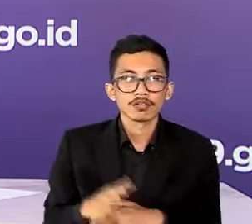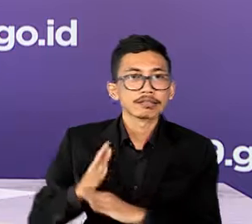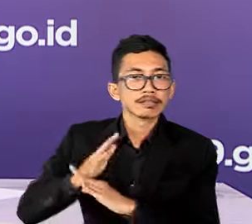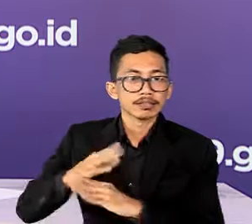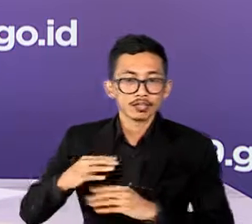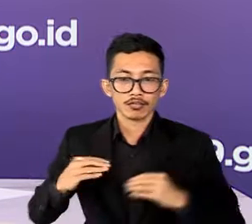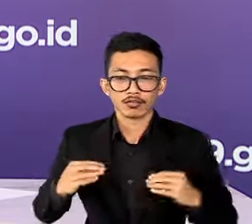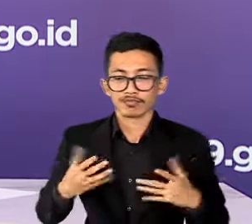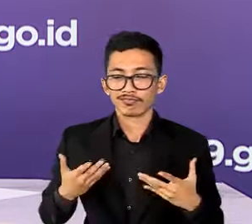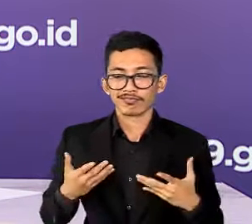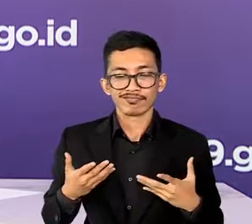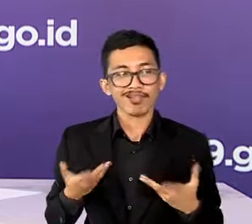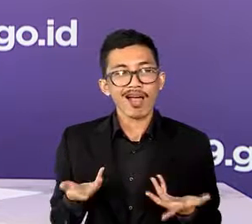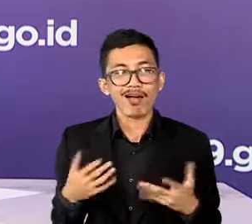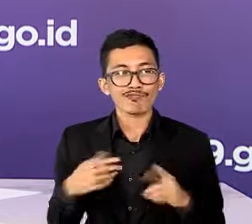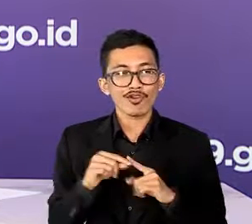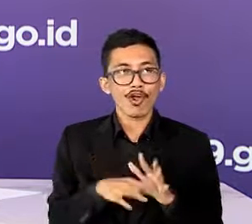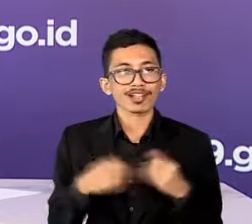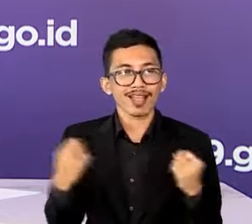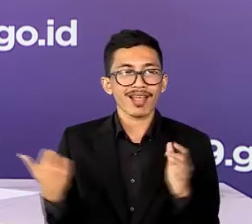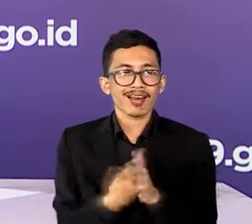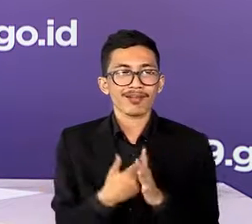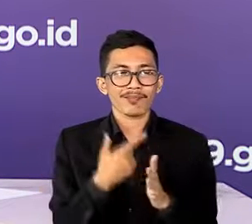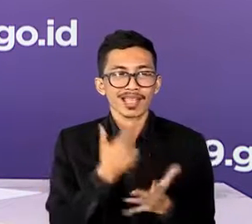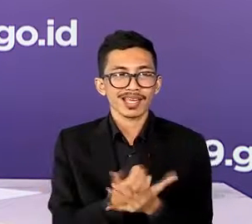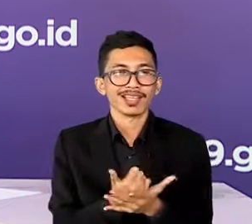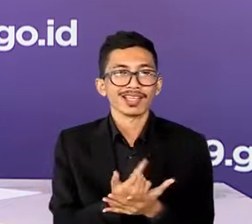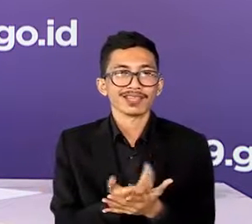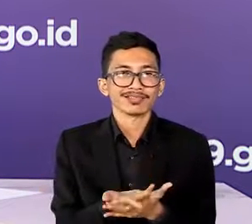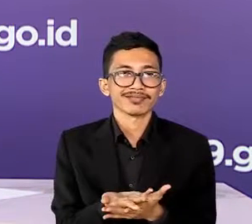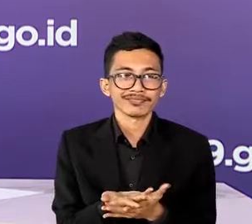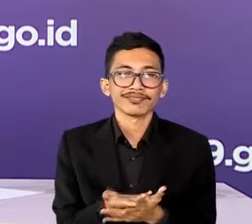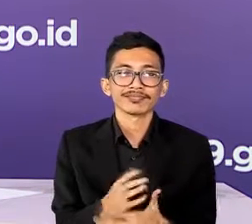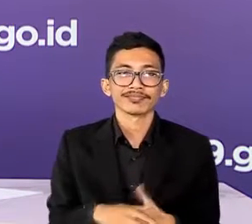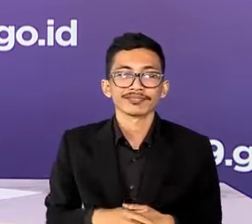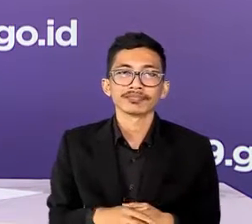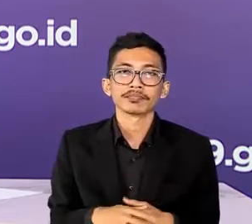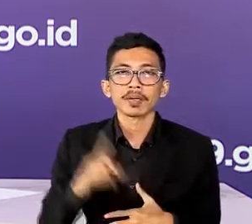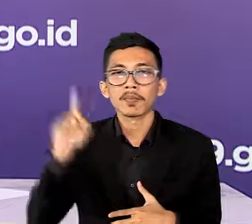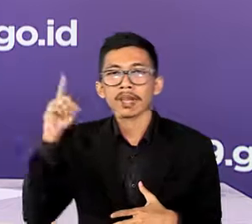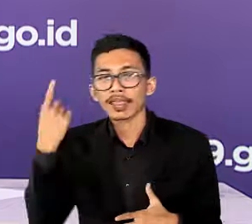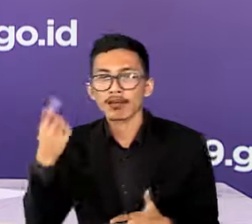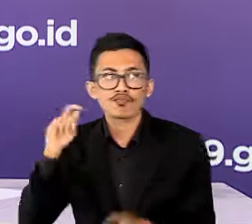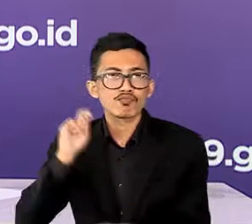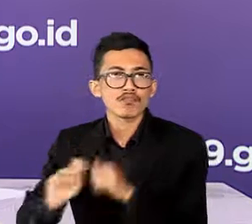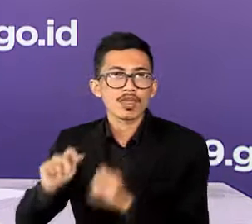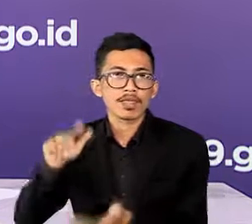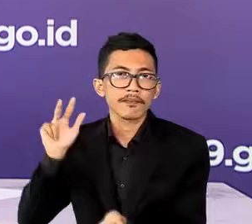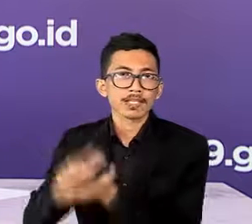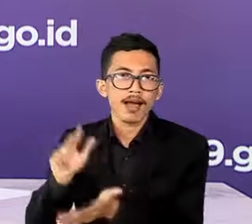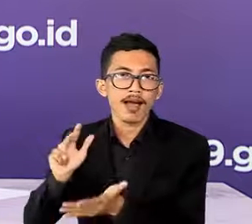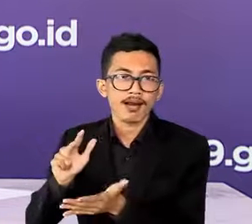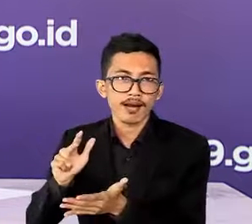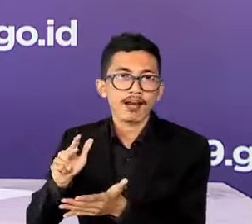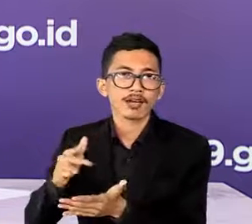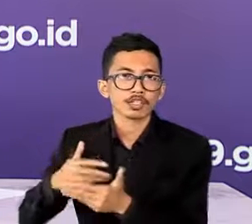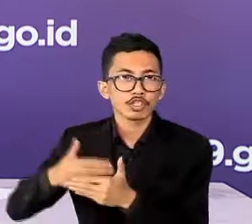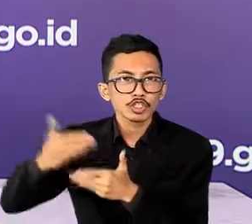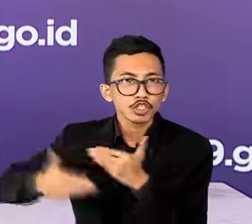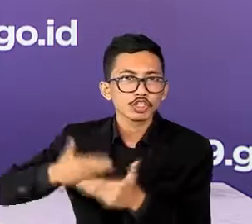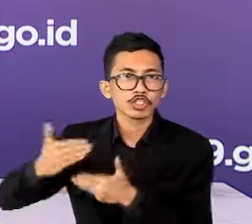dengan disiplin menjalankan protokol kesehatan pemerintah melalui berbagai kebijakan terus dilakukan